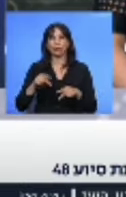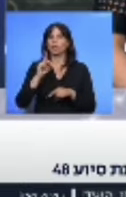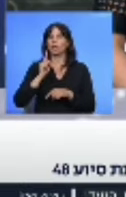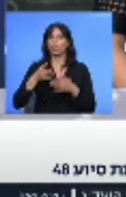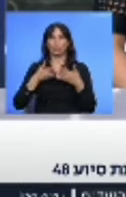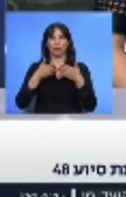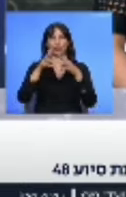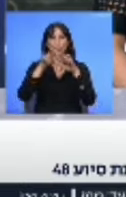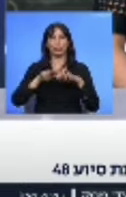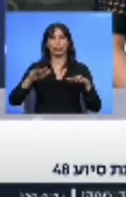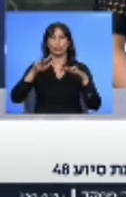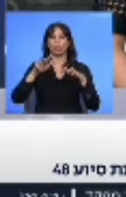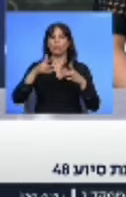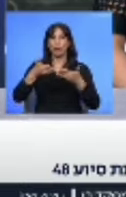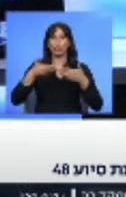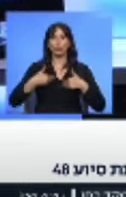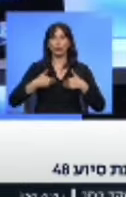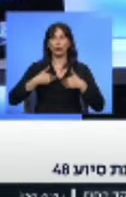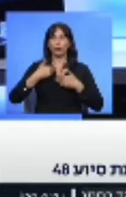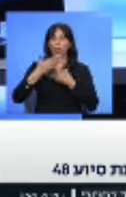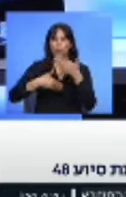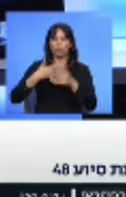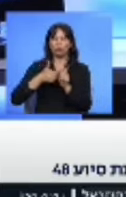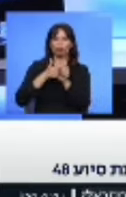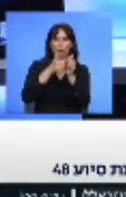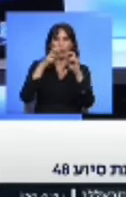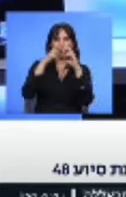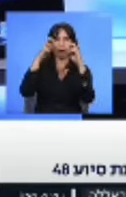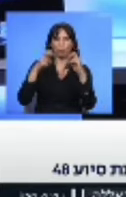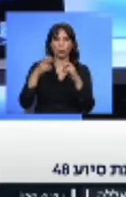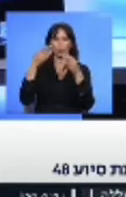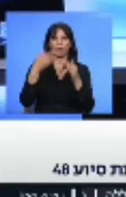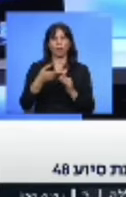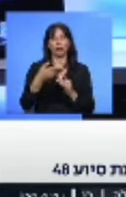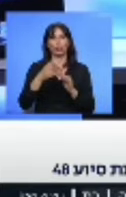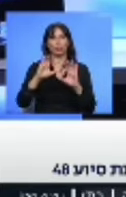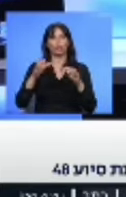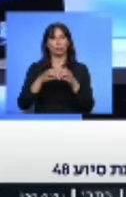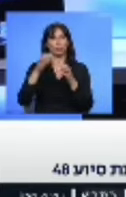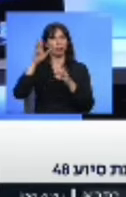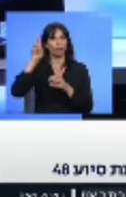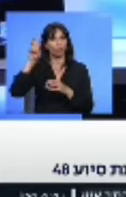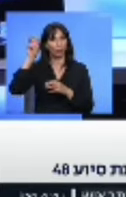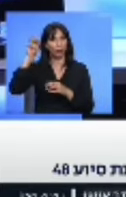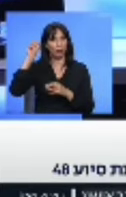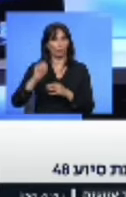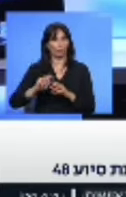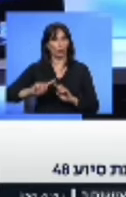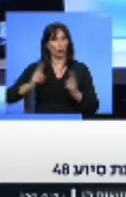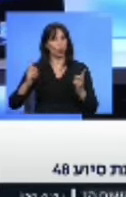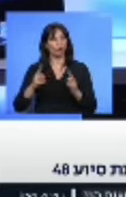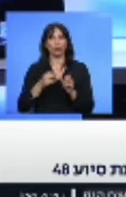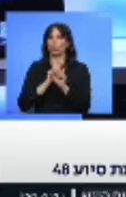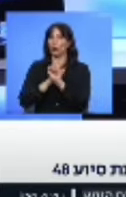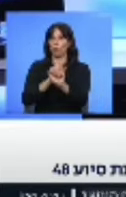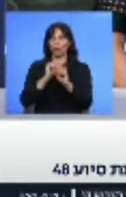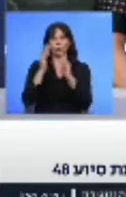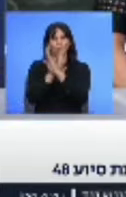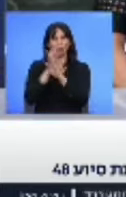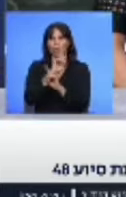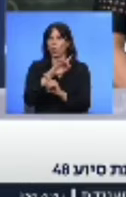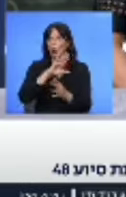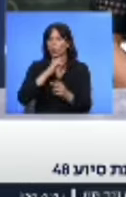לנו להמשיך ולהעמיק ולעקוב אחרי העמותות האלה, ואחרי מפלגת רע"מ, וגם מפלגות אחרות שתומכות בטרור. חלילה, לא נעשה